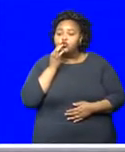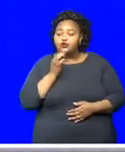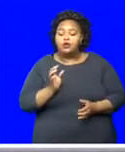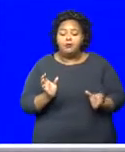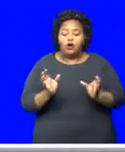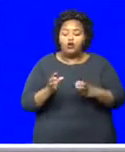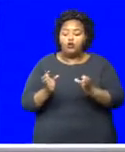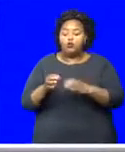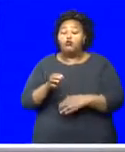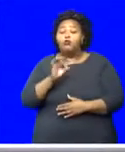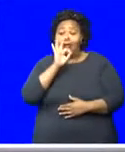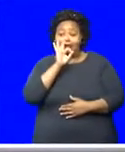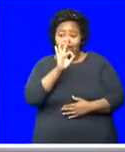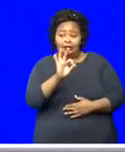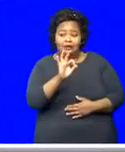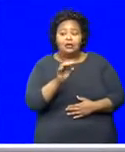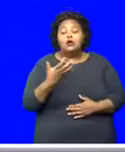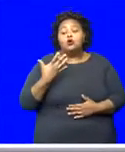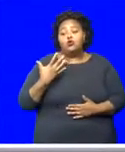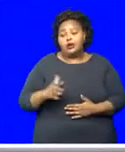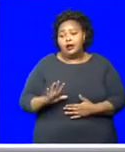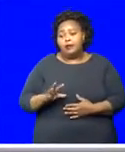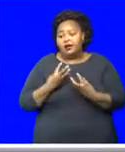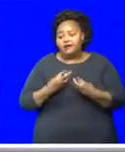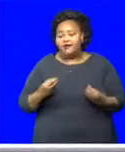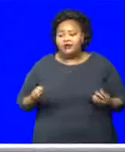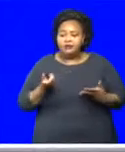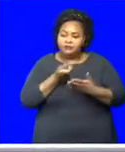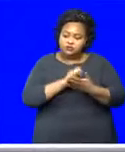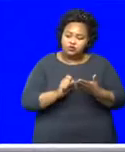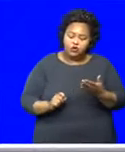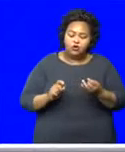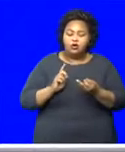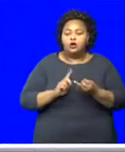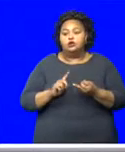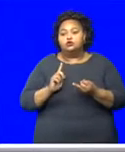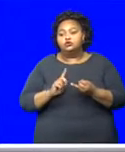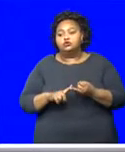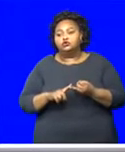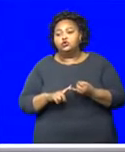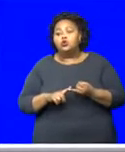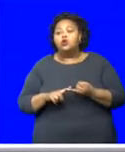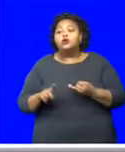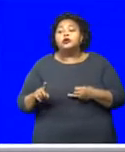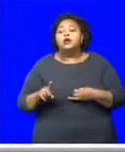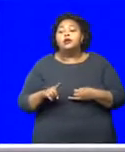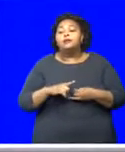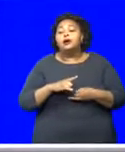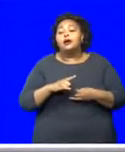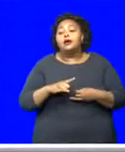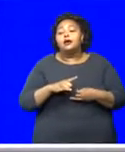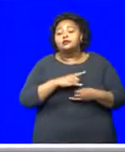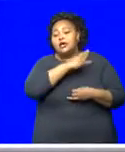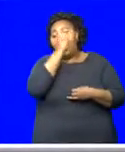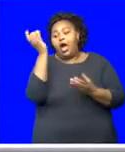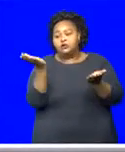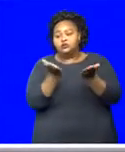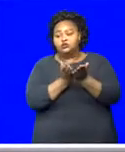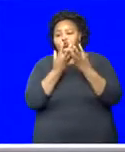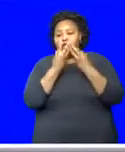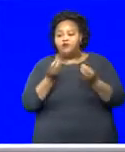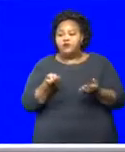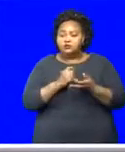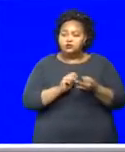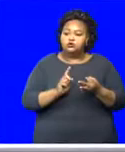categories inalabo school going children lababa bamfana ibe nalabo laseba se high school ema